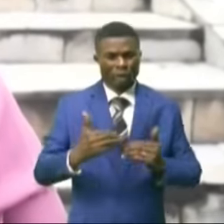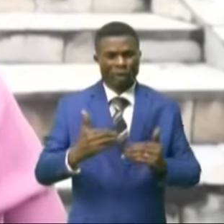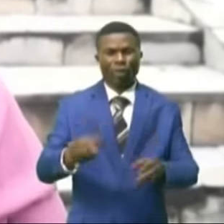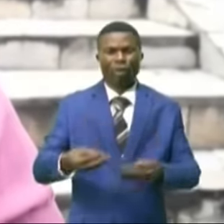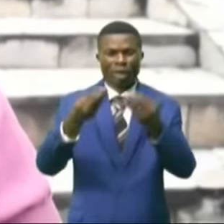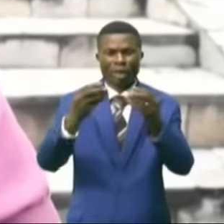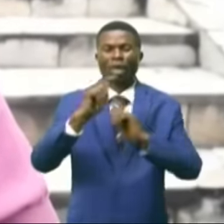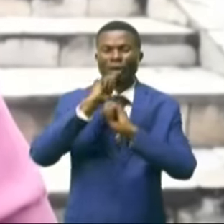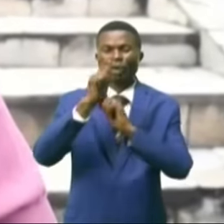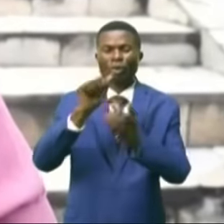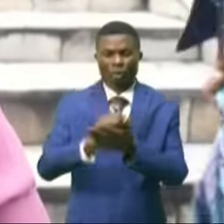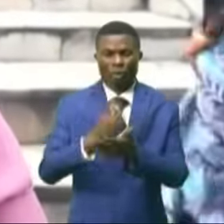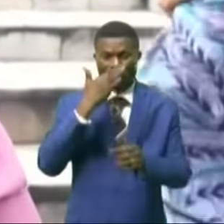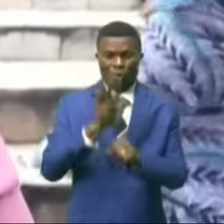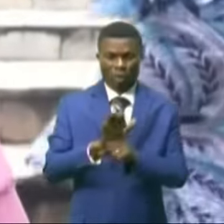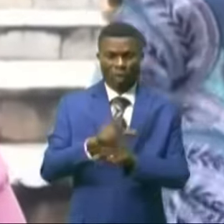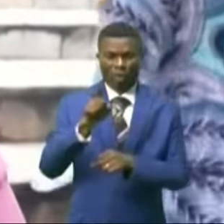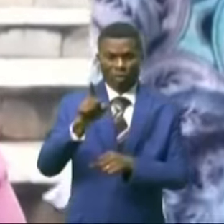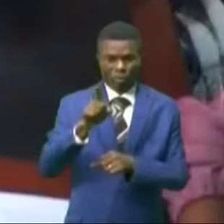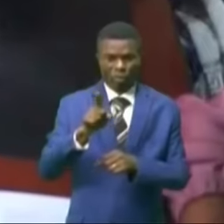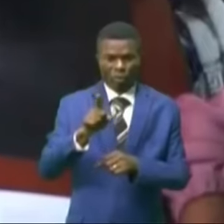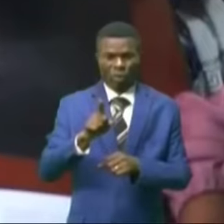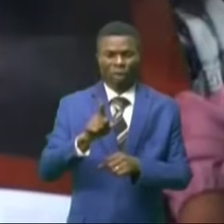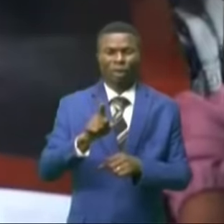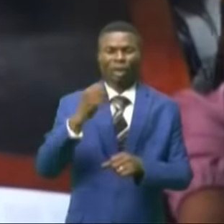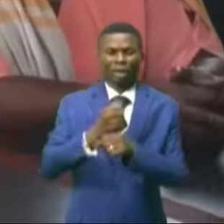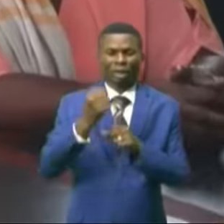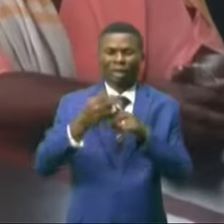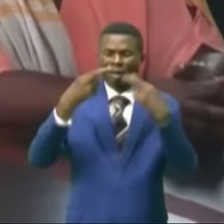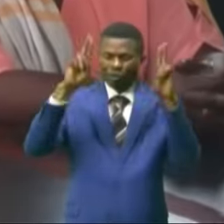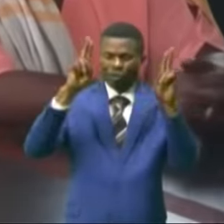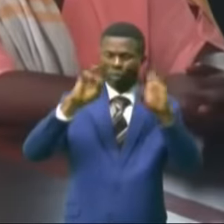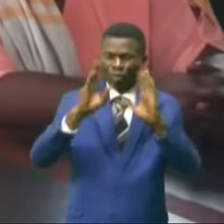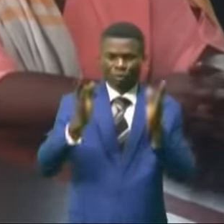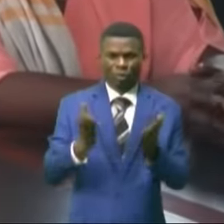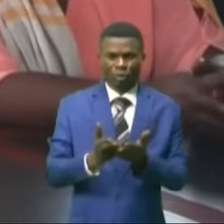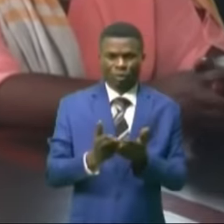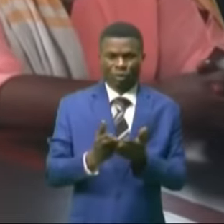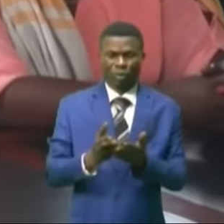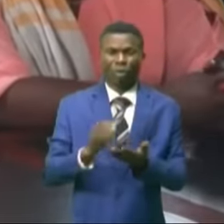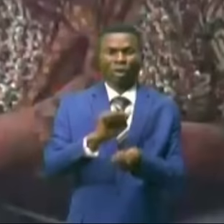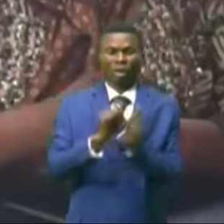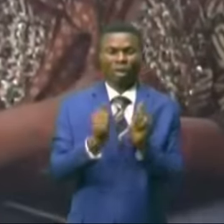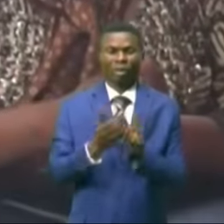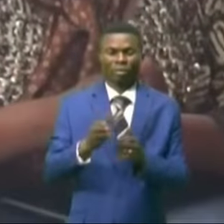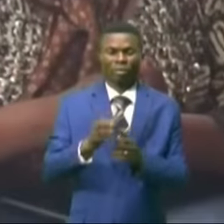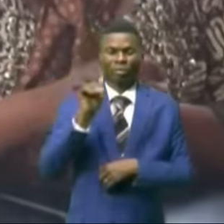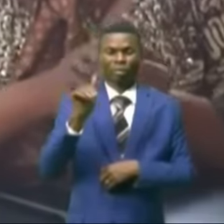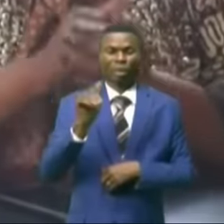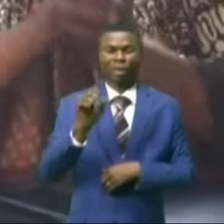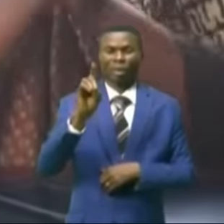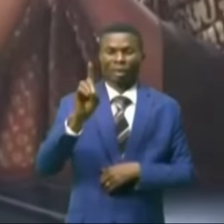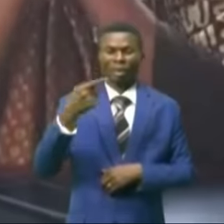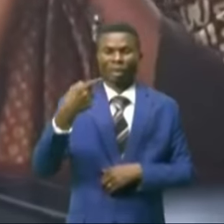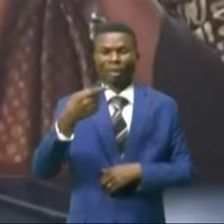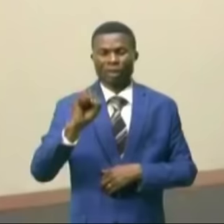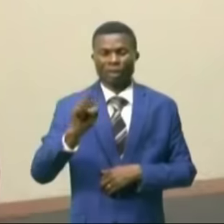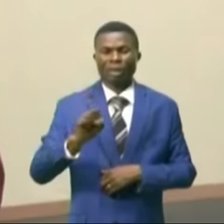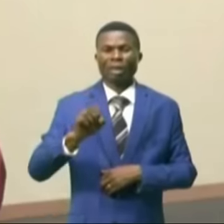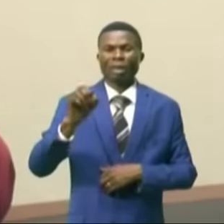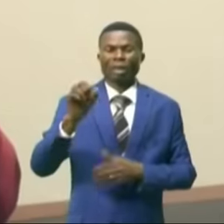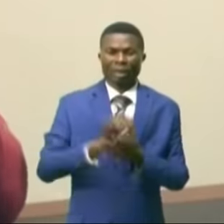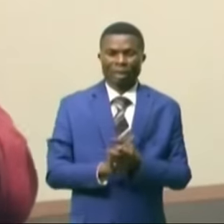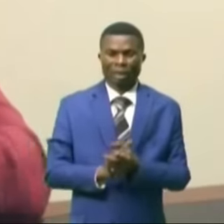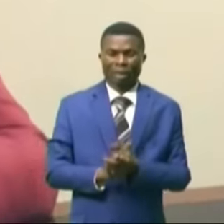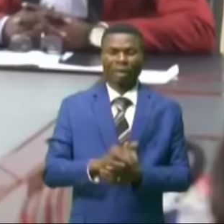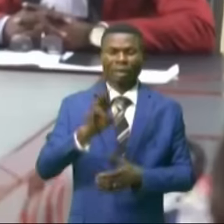ainsi et nous promettons d'être à la hauteur de ses attentes. À cette circonstance, le directeur provincial de la SNEL Nord Kivu,